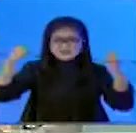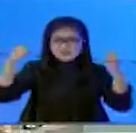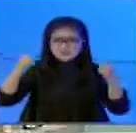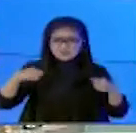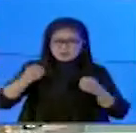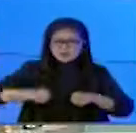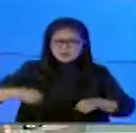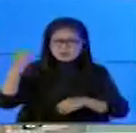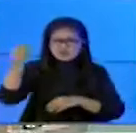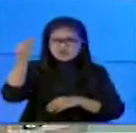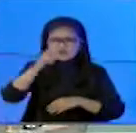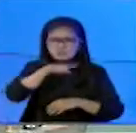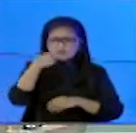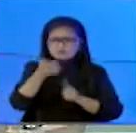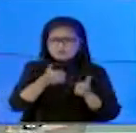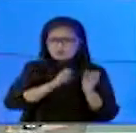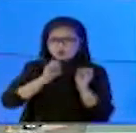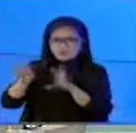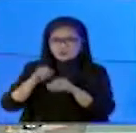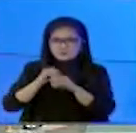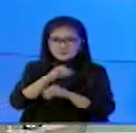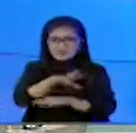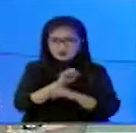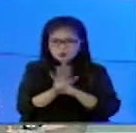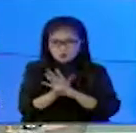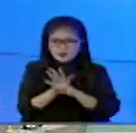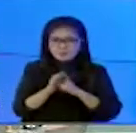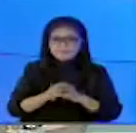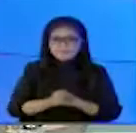bisa meningkatkan penularan dan penyebaran covert